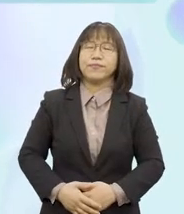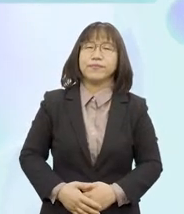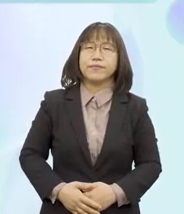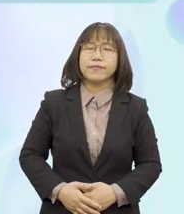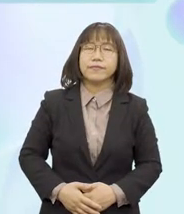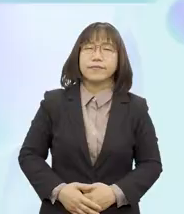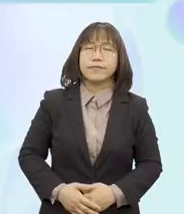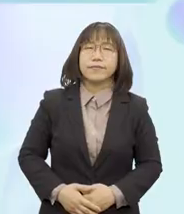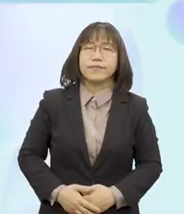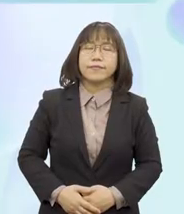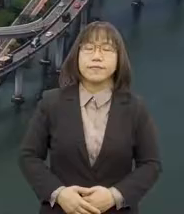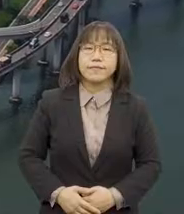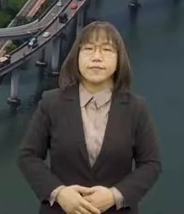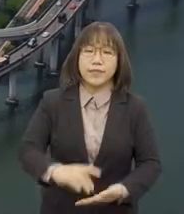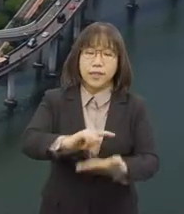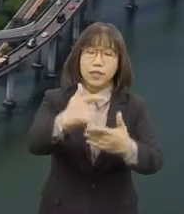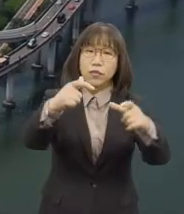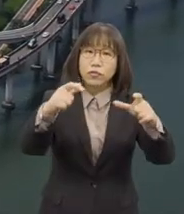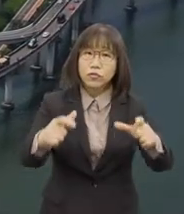있습니다.